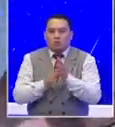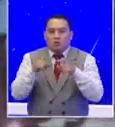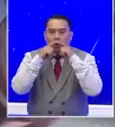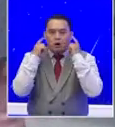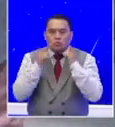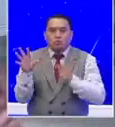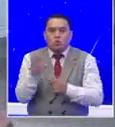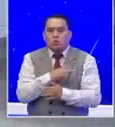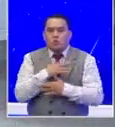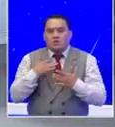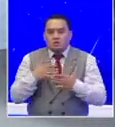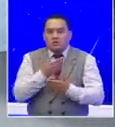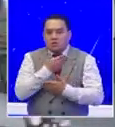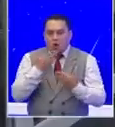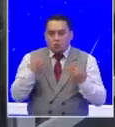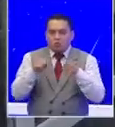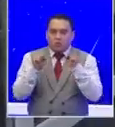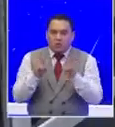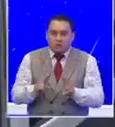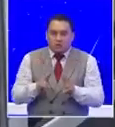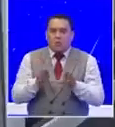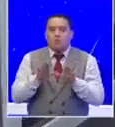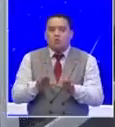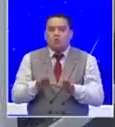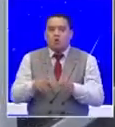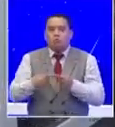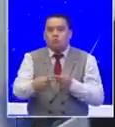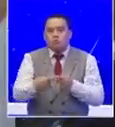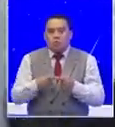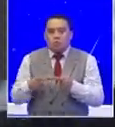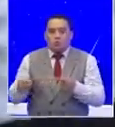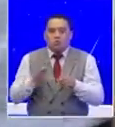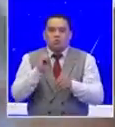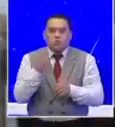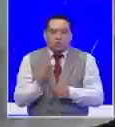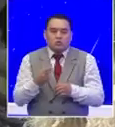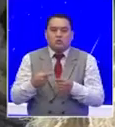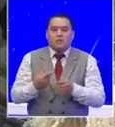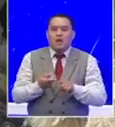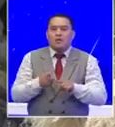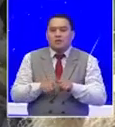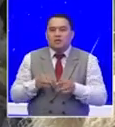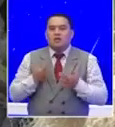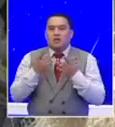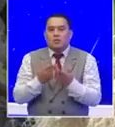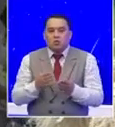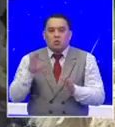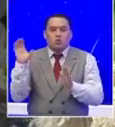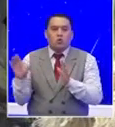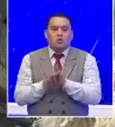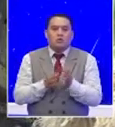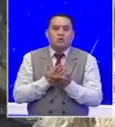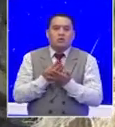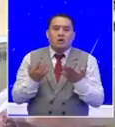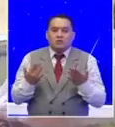масках. Во многих местах отсутствует специальная разметка на полу для соблюдения социальной дистанции. Соблюдены лишь в